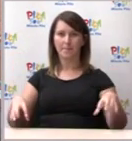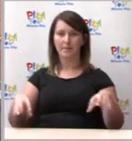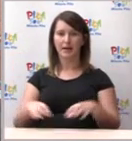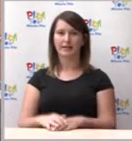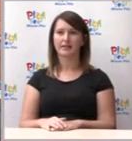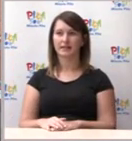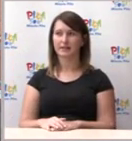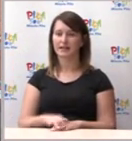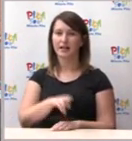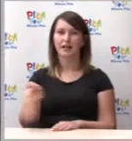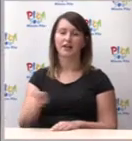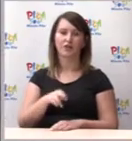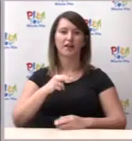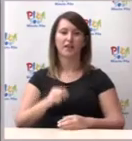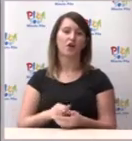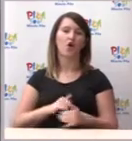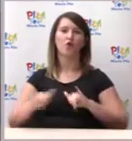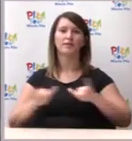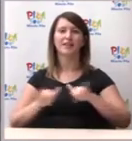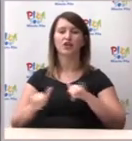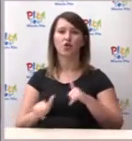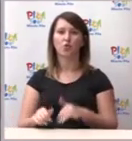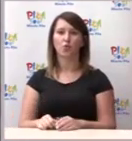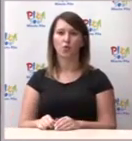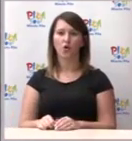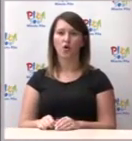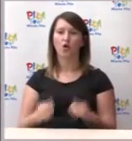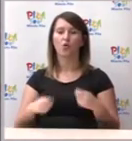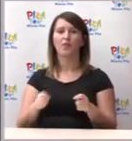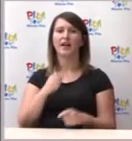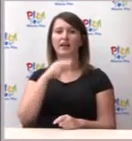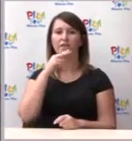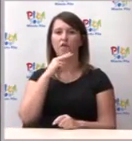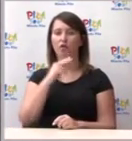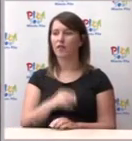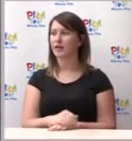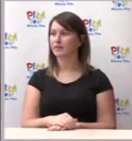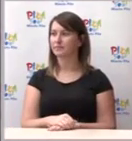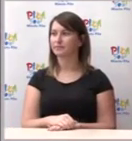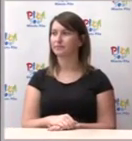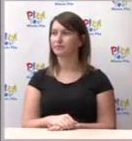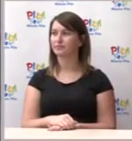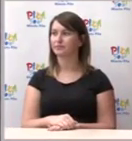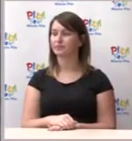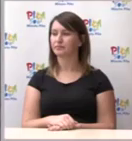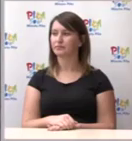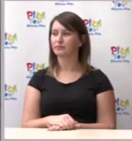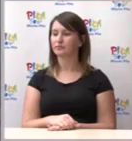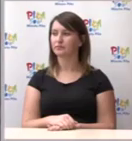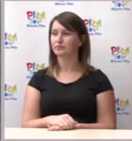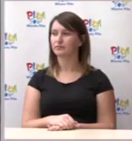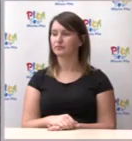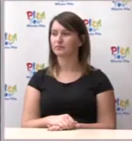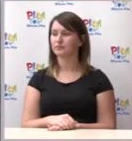Regionalnego Zarządu Gospodarki Wodnej w Poznaniu, panią Żmudą, to jest nowa pani prezes, zechciała się do nas pofatygować,